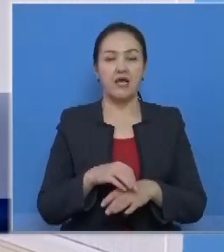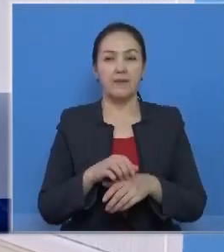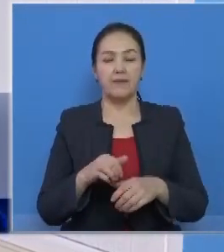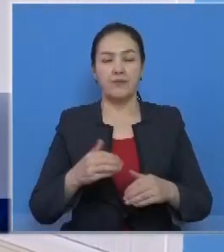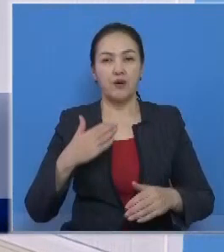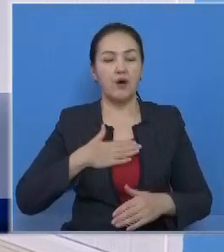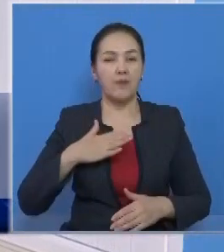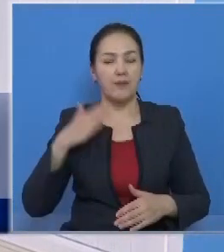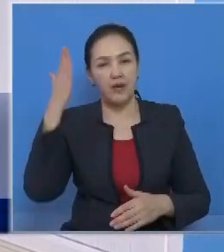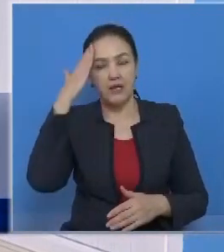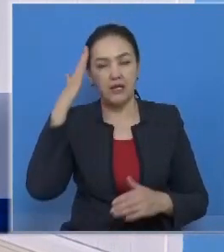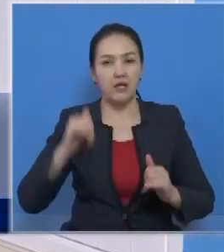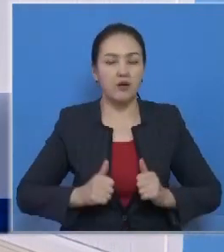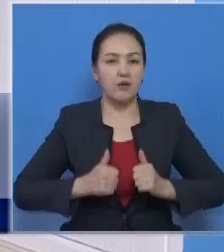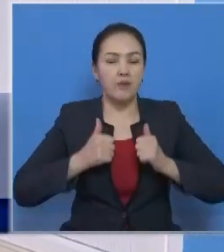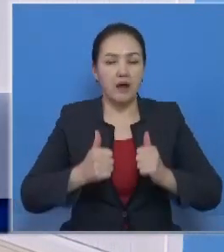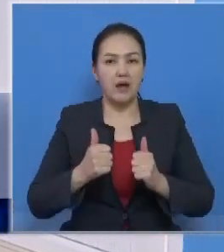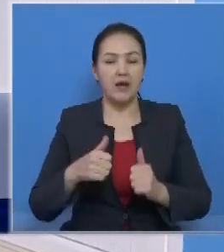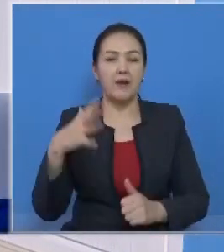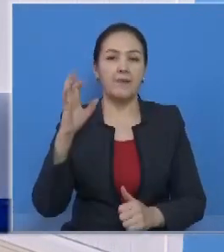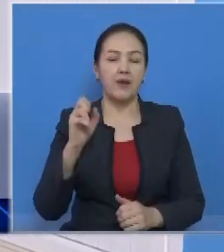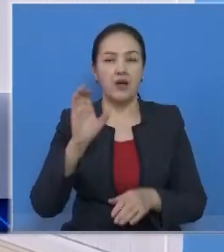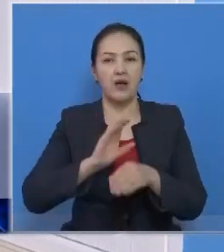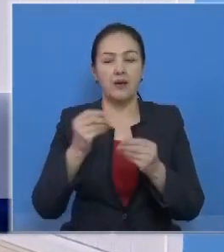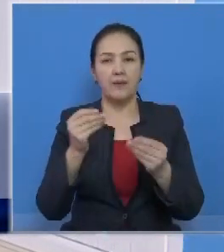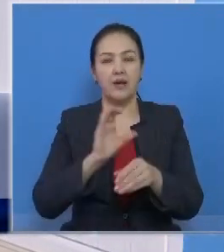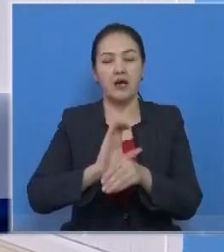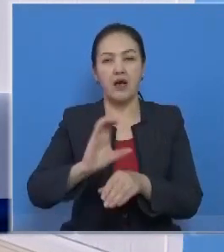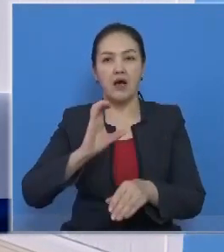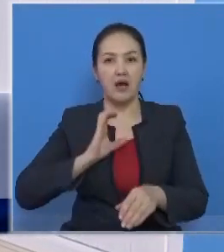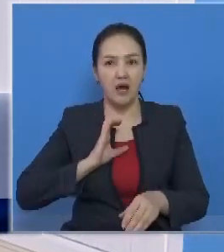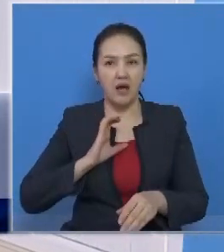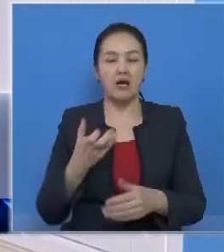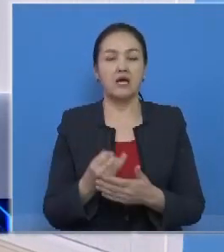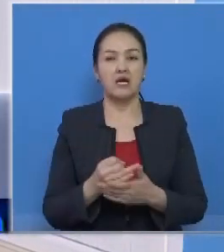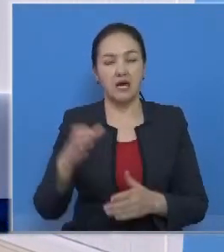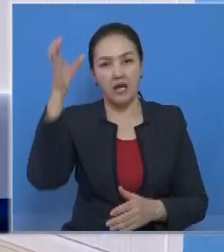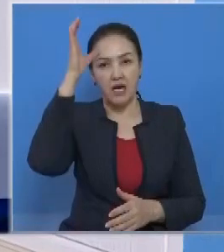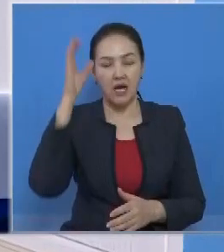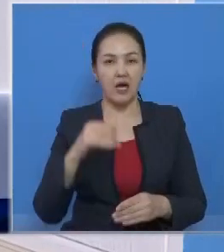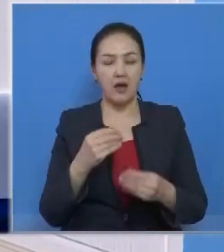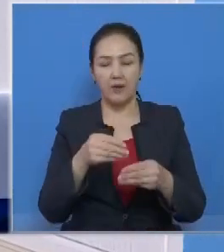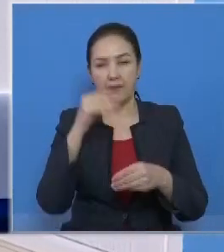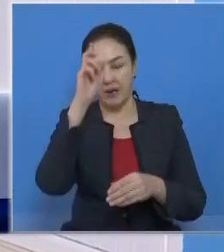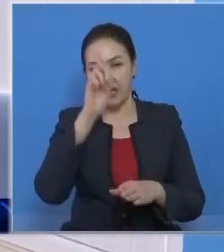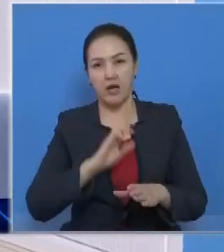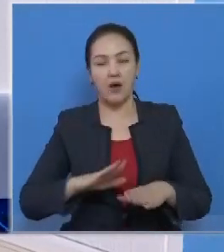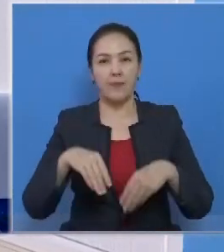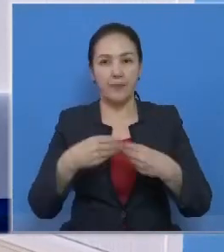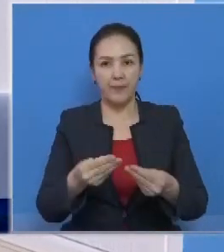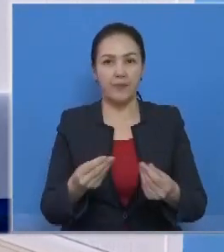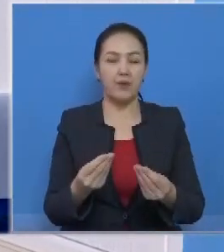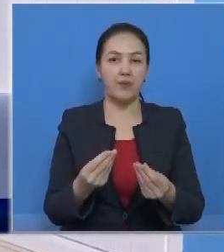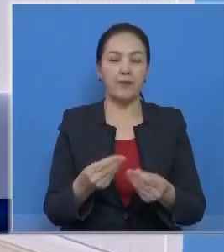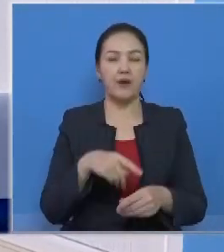беделді ғалымдар үшін 500 гранттық көлемінде 500 ғалымға үкіметтен қаржы бөлініп, қазіргі уақытта